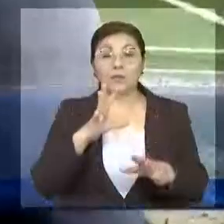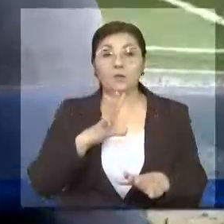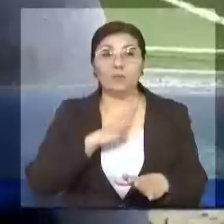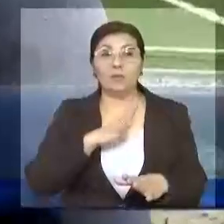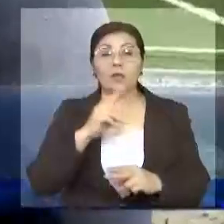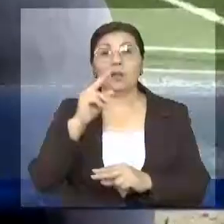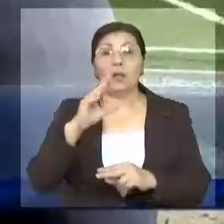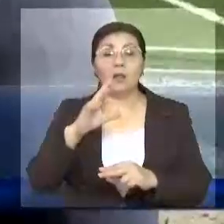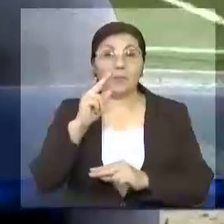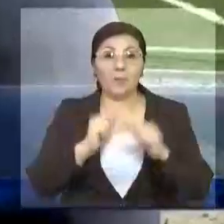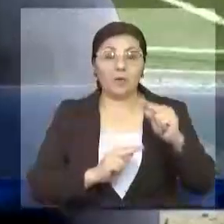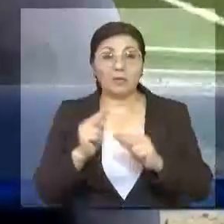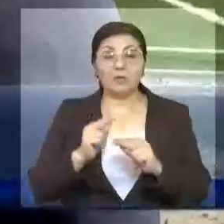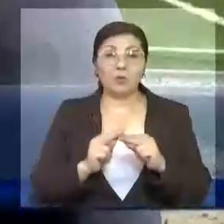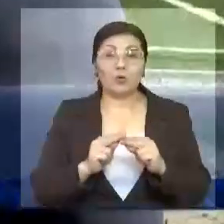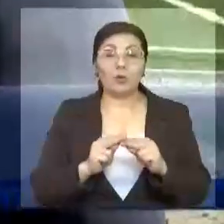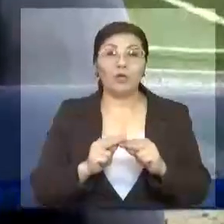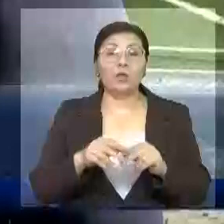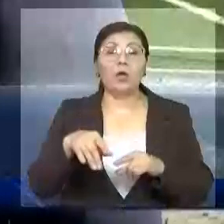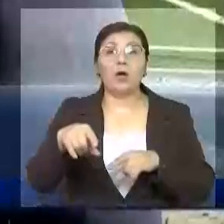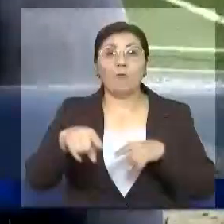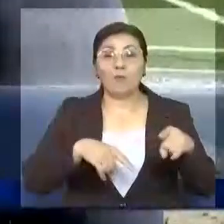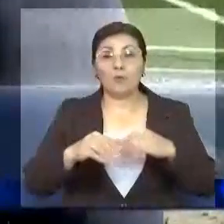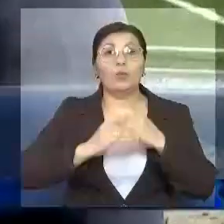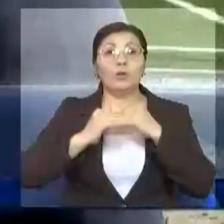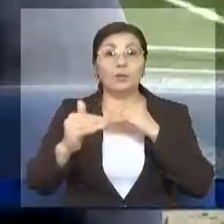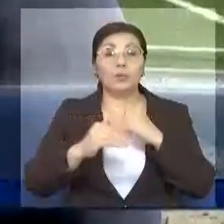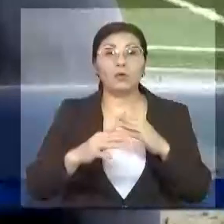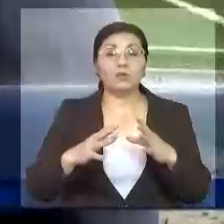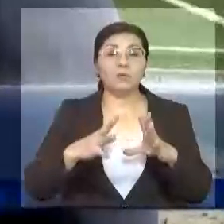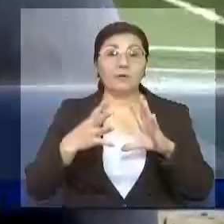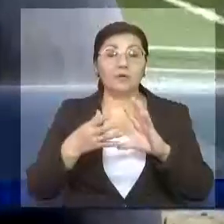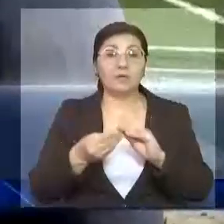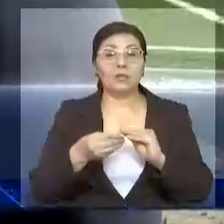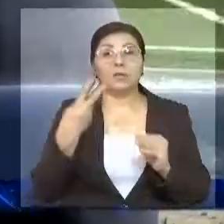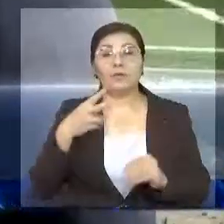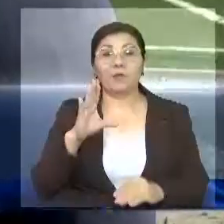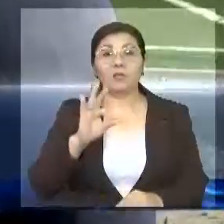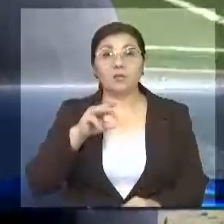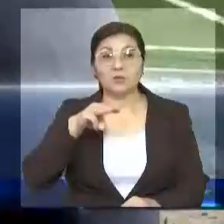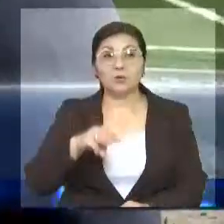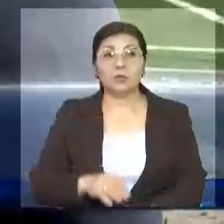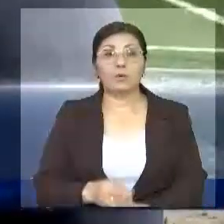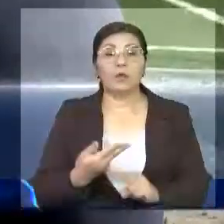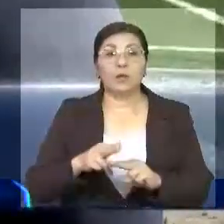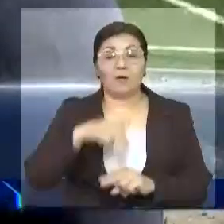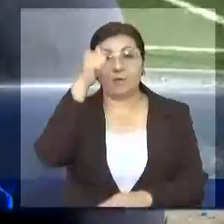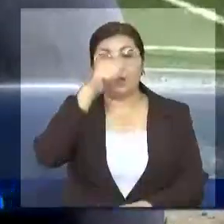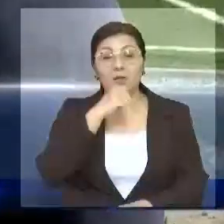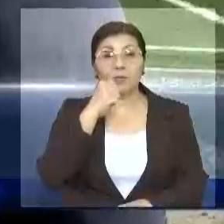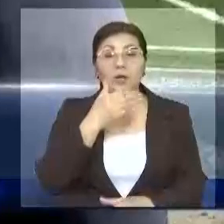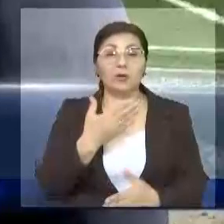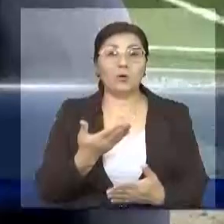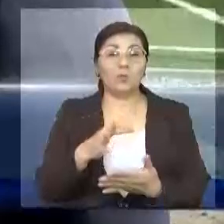был построен стадион именно футбольное поле общей площадью 20 соток в текущем году